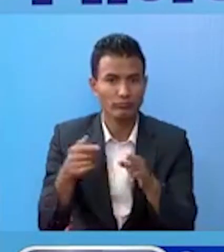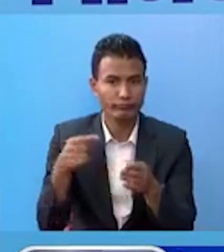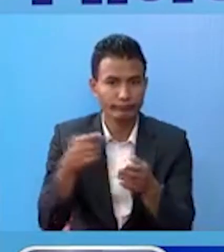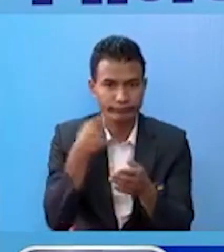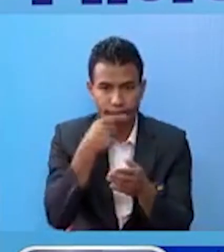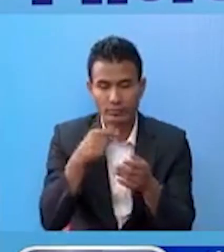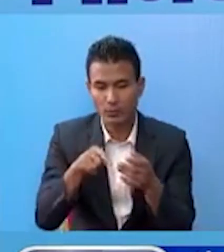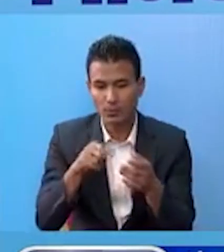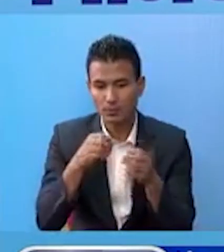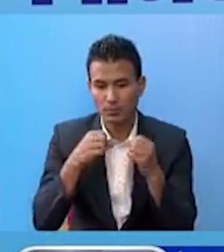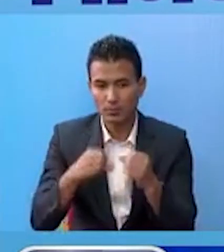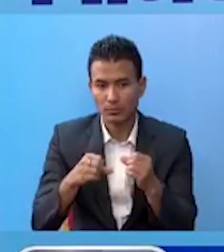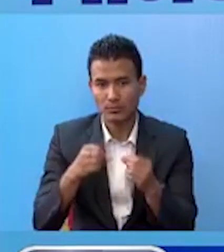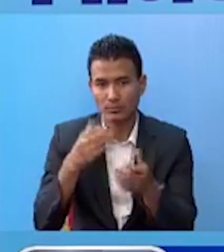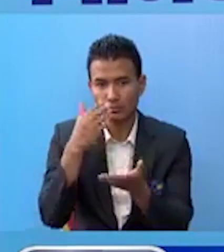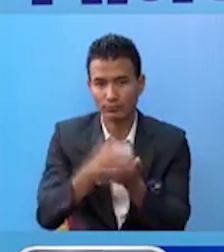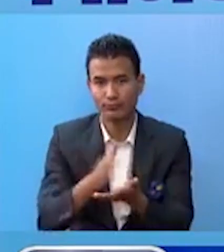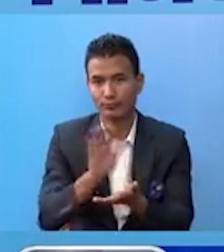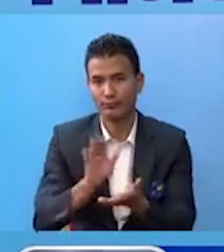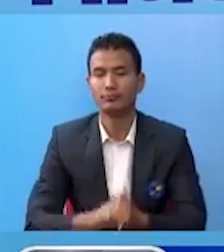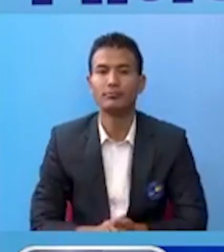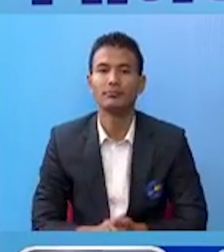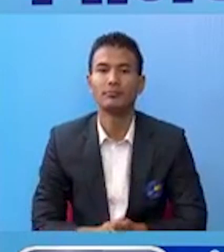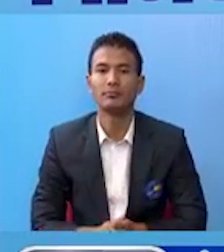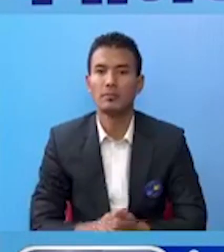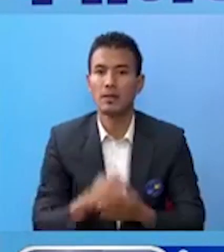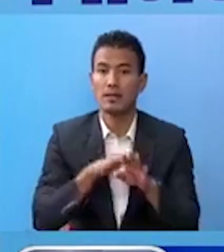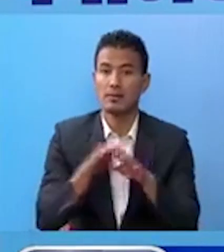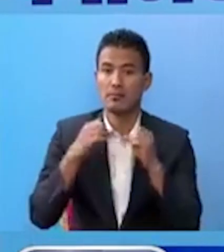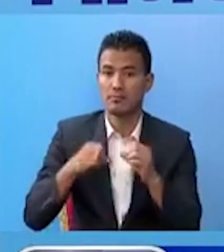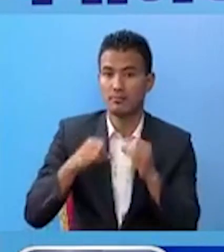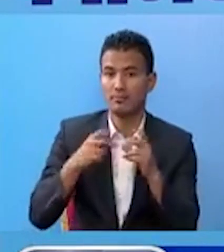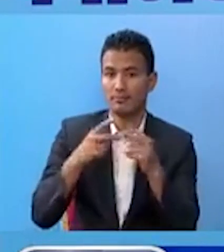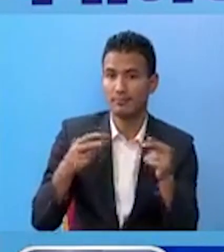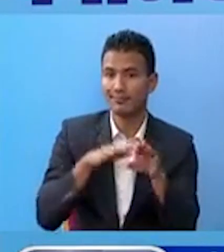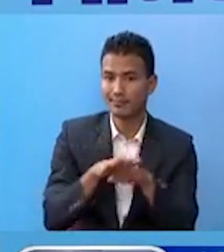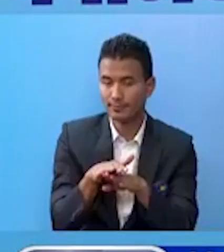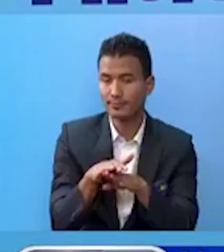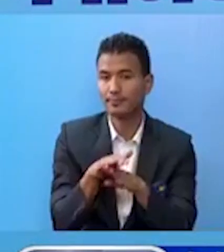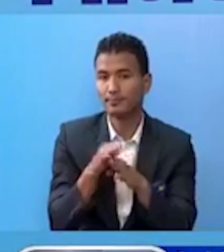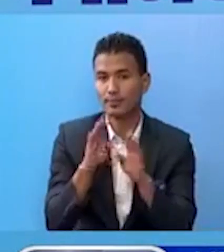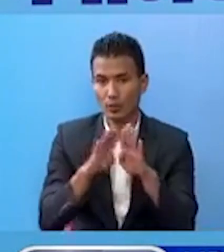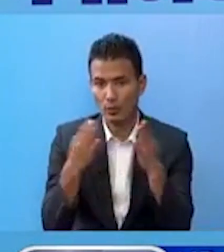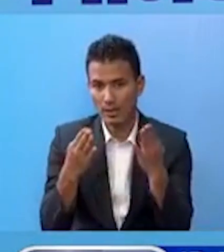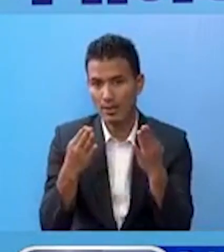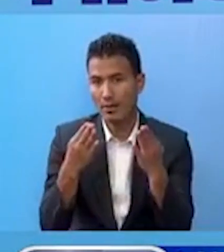बेसिनमा राख्न निरुत्साहित गर्ने। धेरै प्रयोग हुने चिजहरू जस्तै